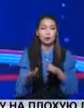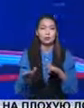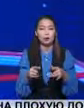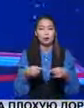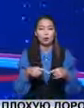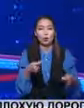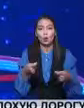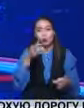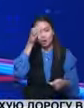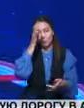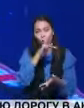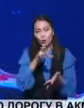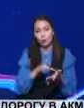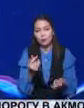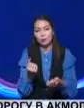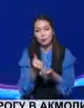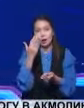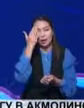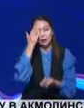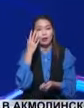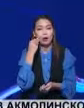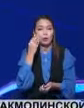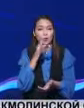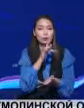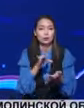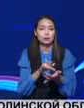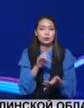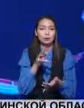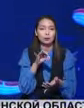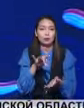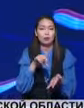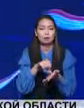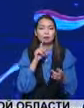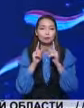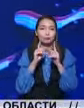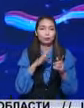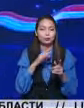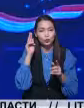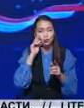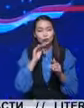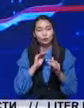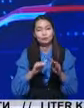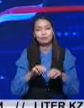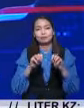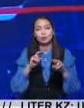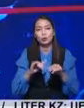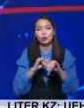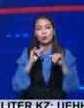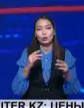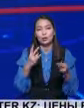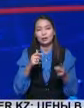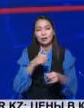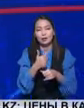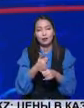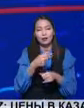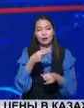организовано Управлением образования города при поддержке Акимата Алматы. Семинар состоялся в рамках курсов повышения квалификации. Главная тема – мировые